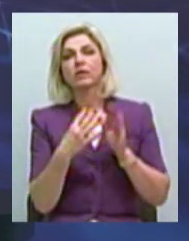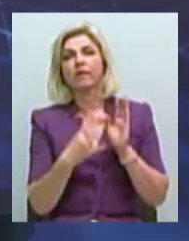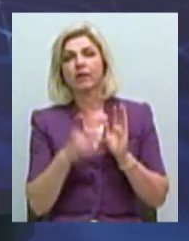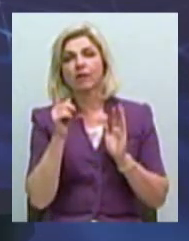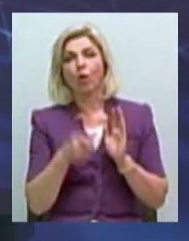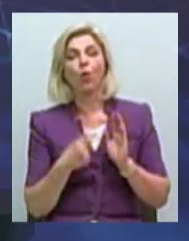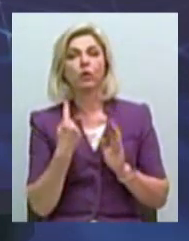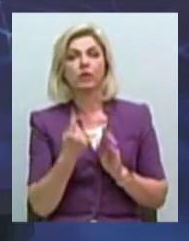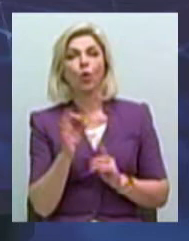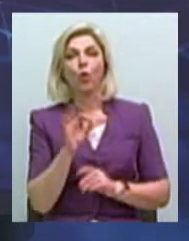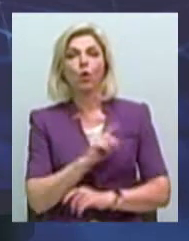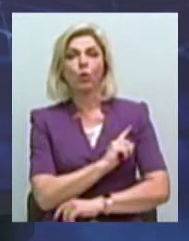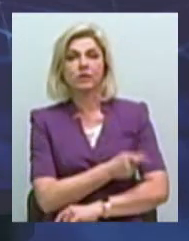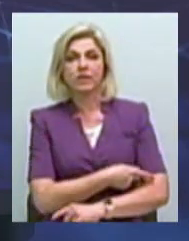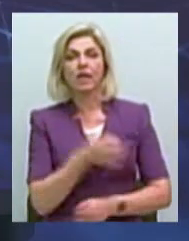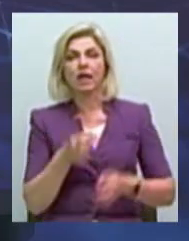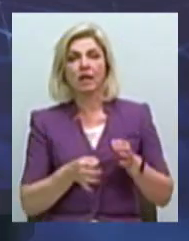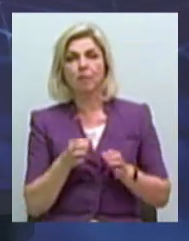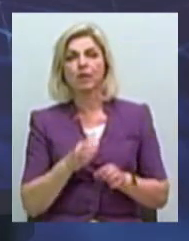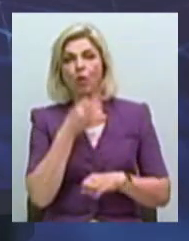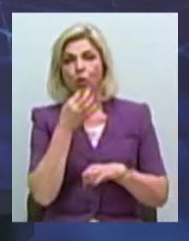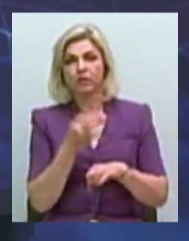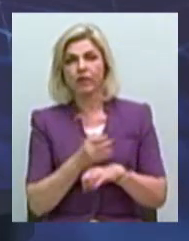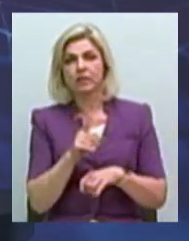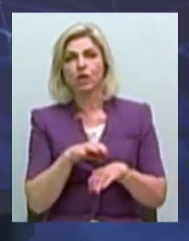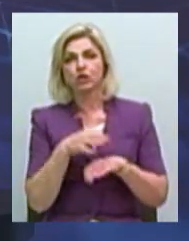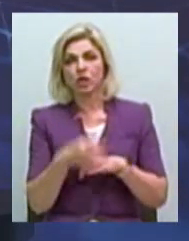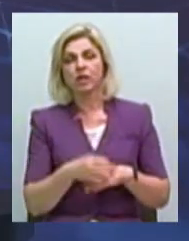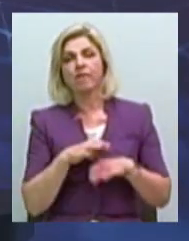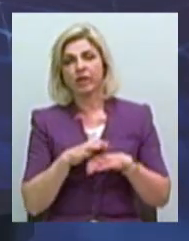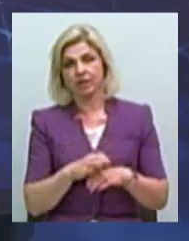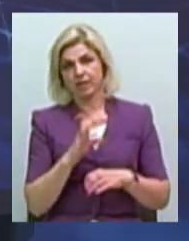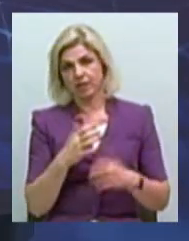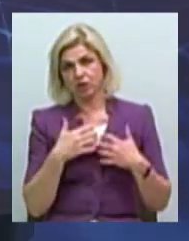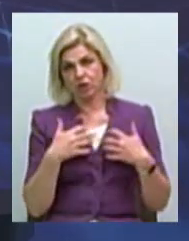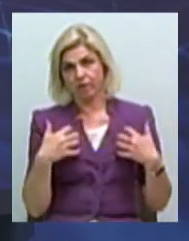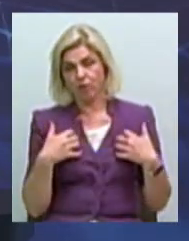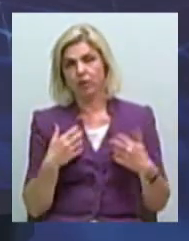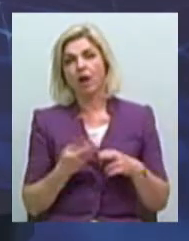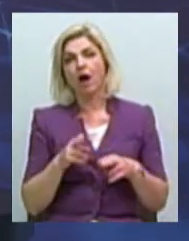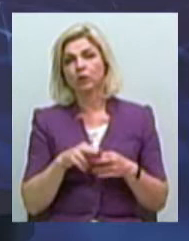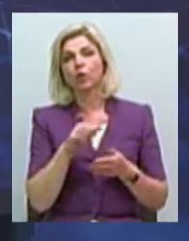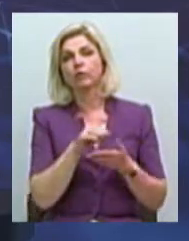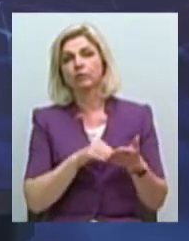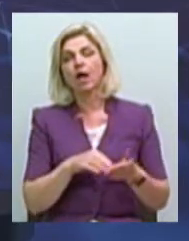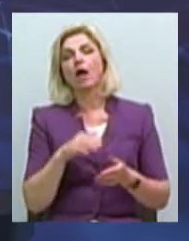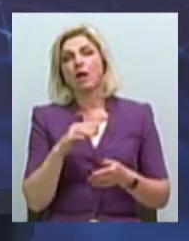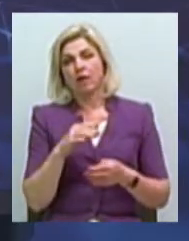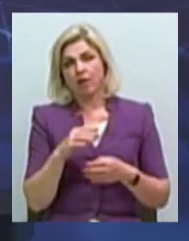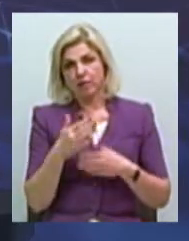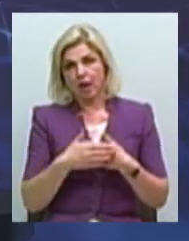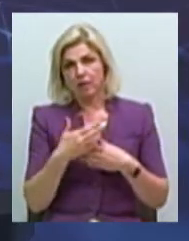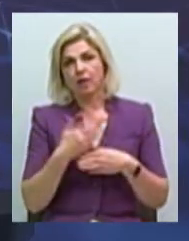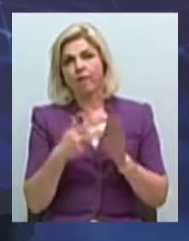5119-1 про посилення кримінальної відповідальності за жорстоке поводження з тваринами, який передбачає покарання до 8